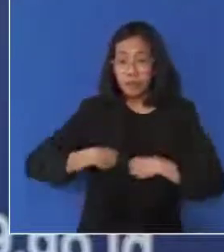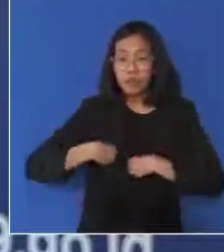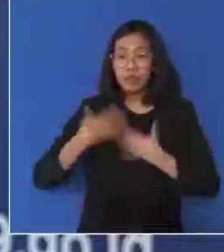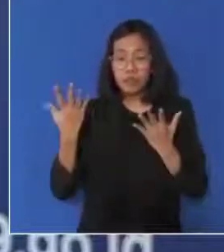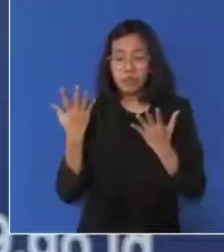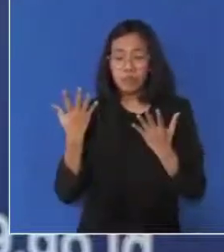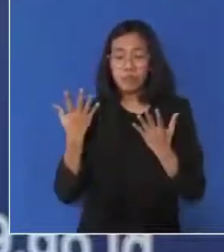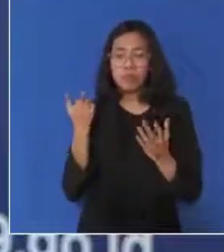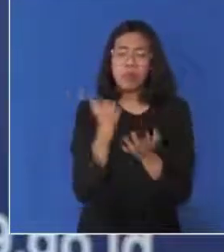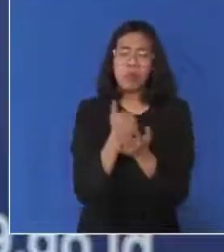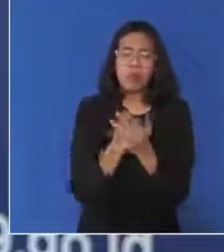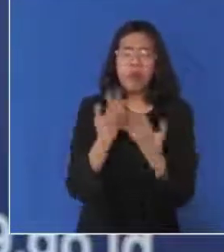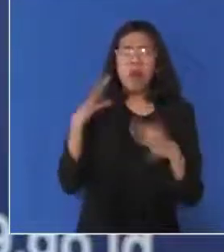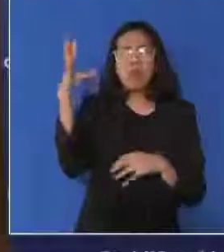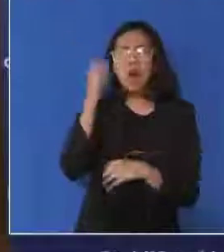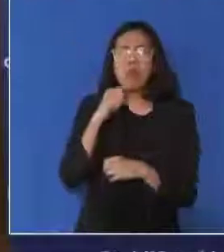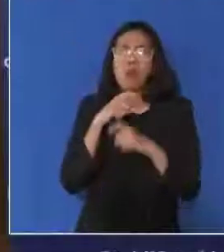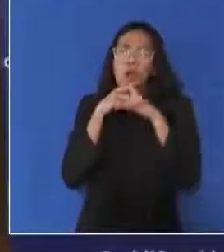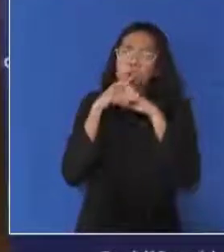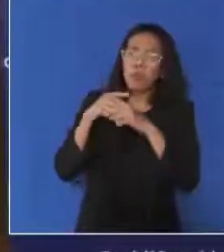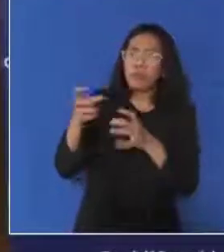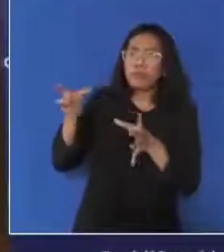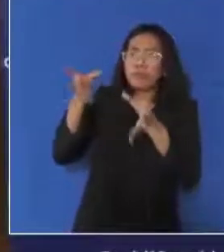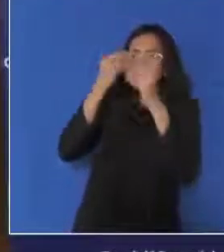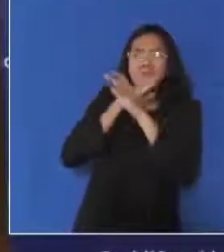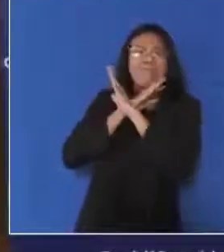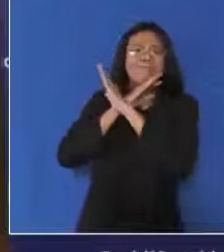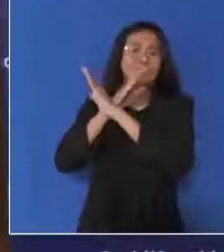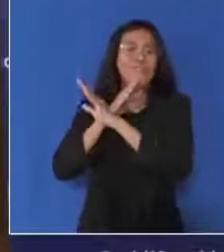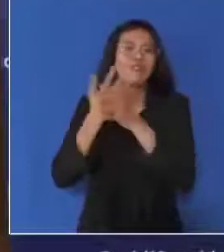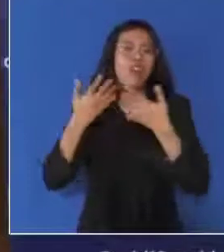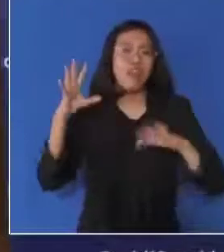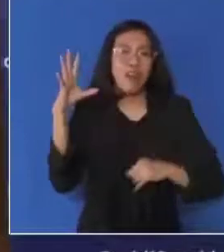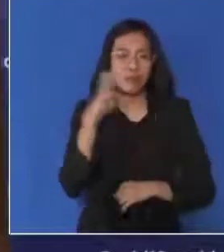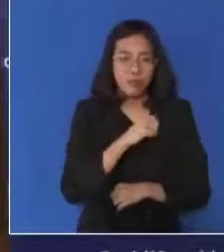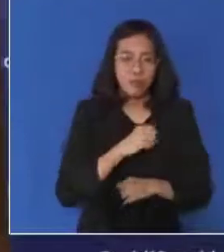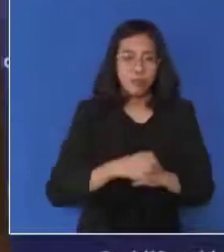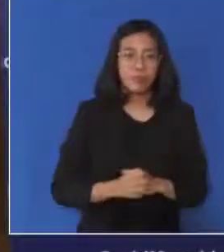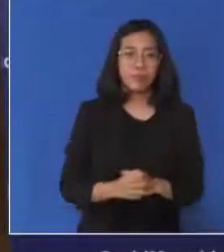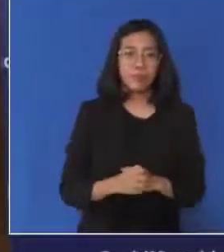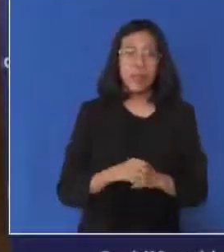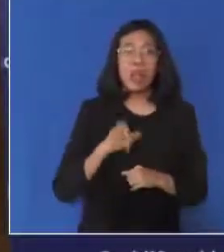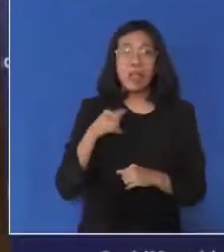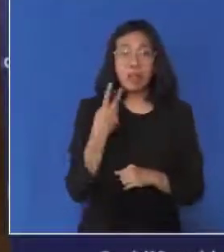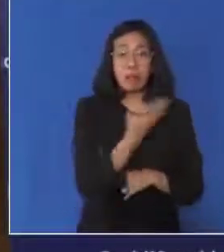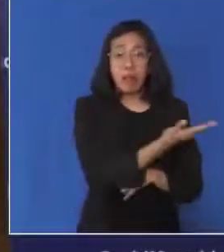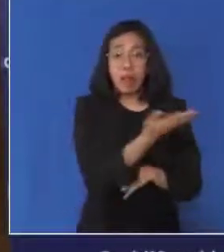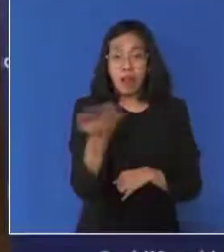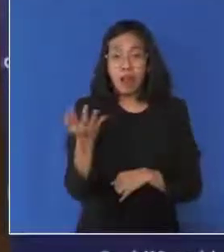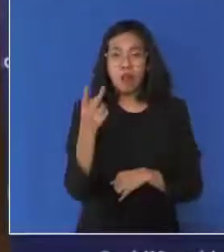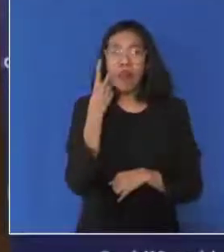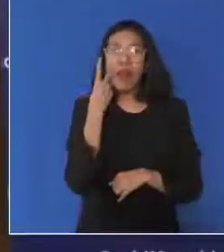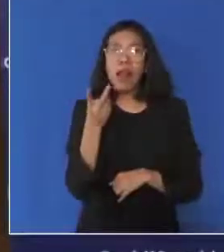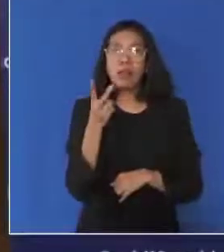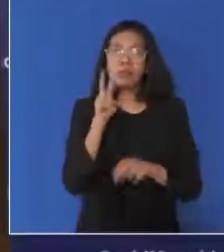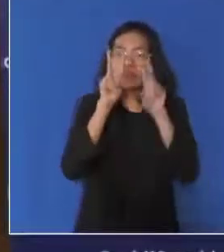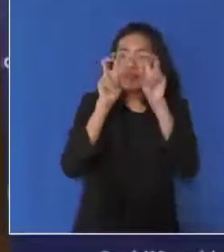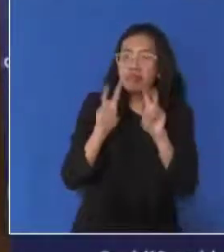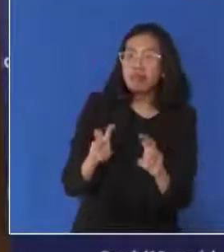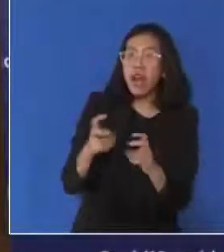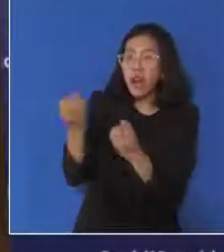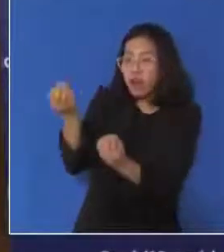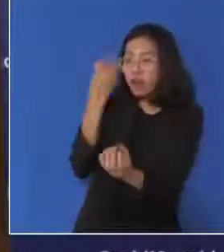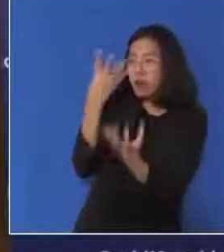sebetulnya sudah bisa kebal dari host ini Mungkin setelah seperti ini Iya jadi kita harus lihat dulu eh Darimana